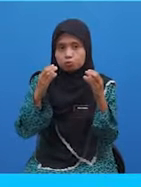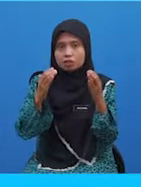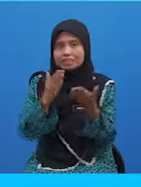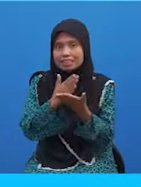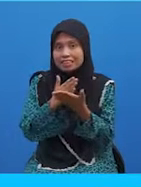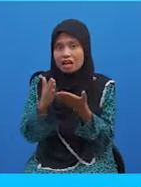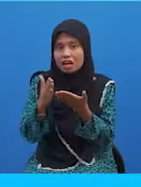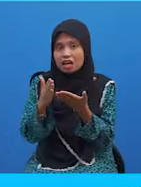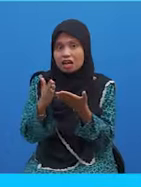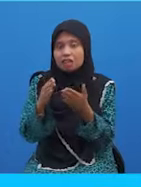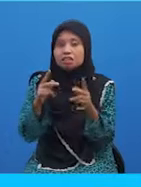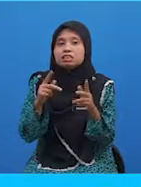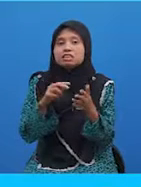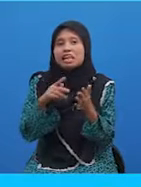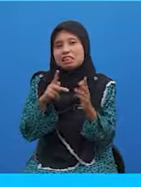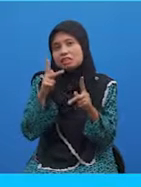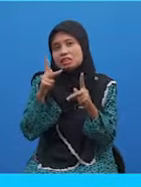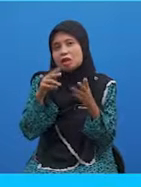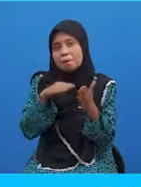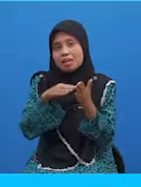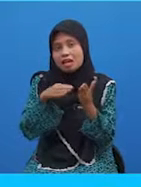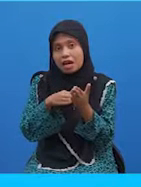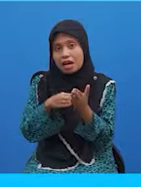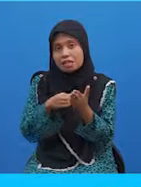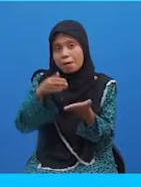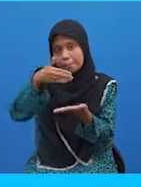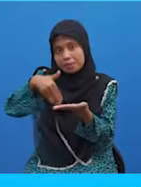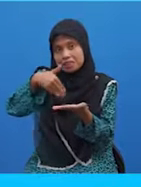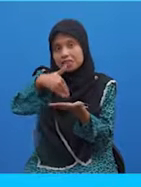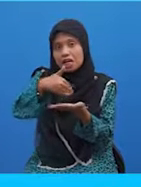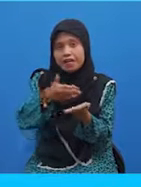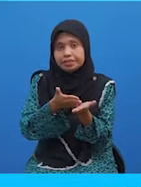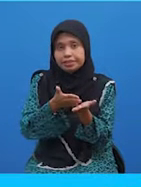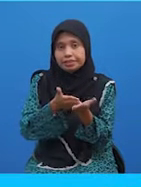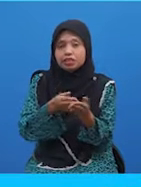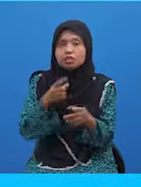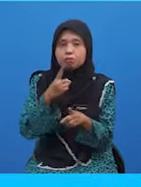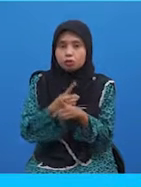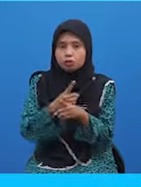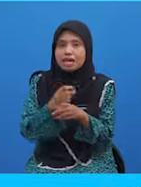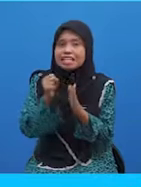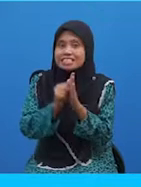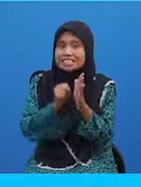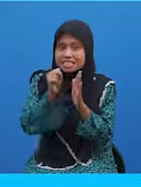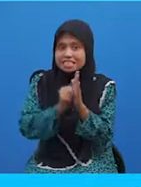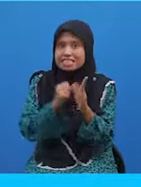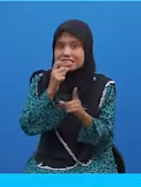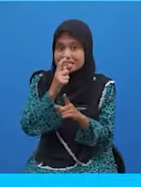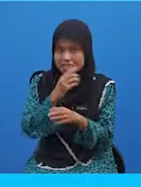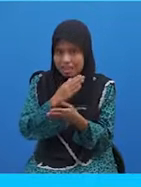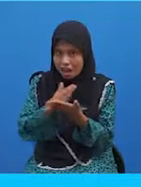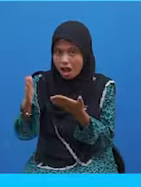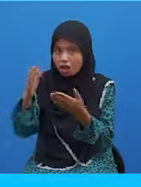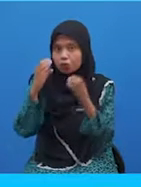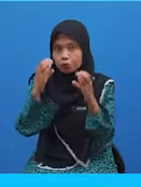kerana setengah ialah kata bilangan pecahan. Pembetulannya ialah sesetengah guru